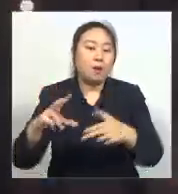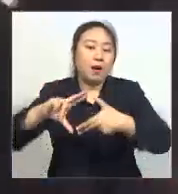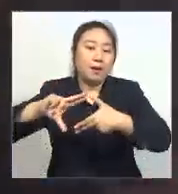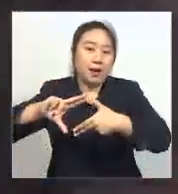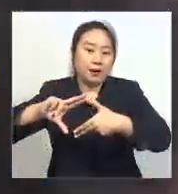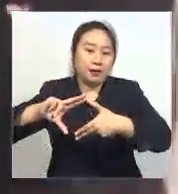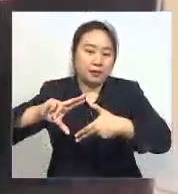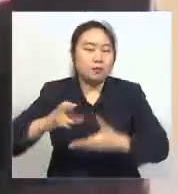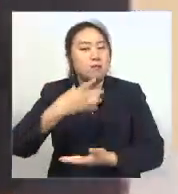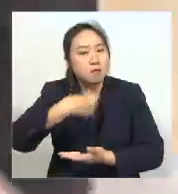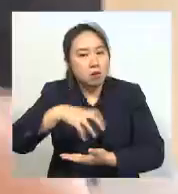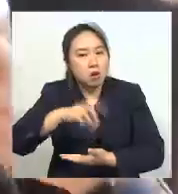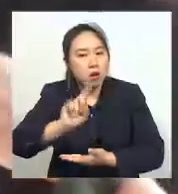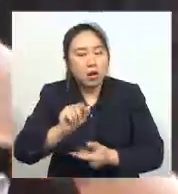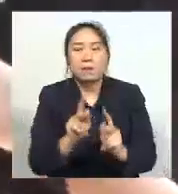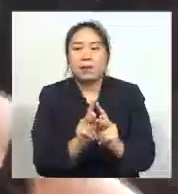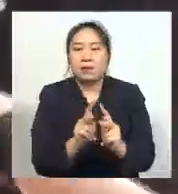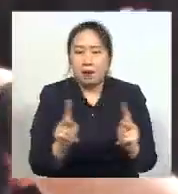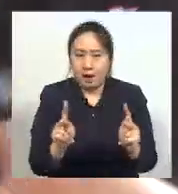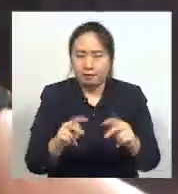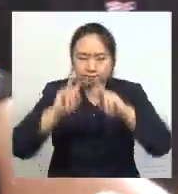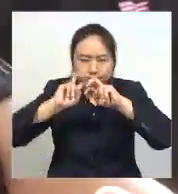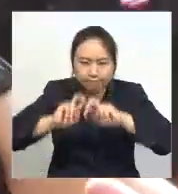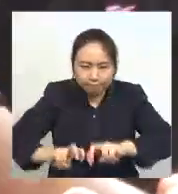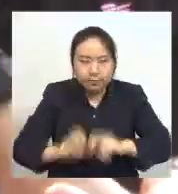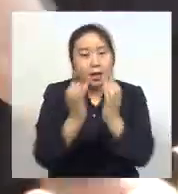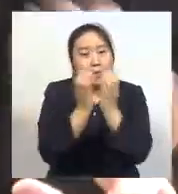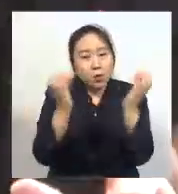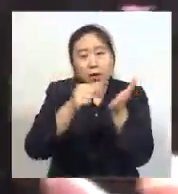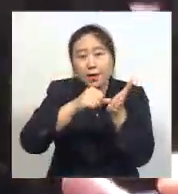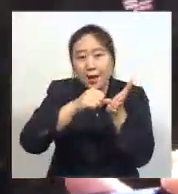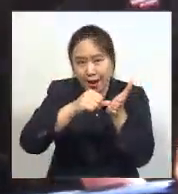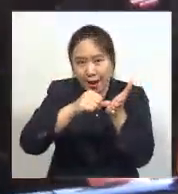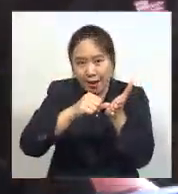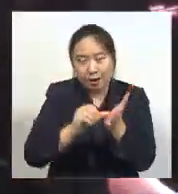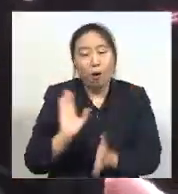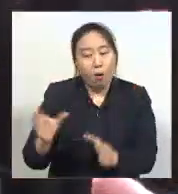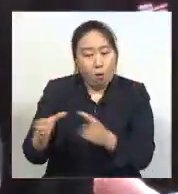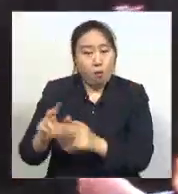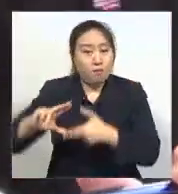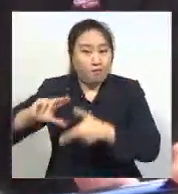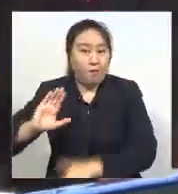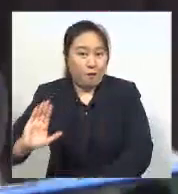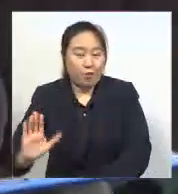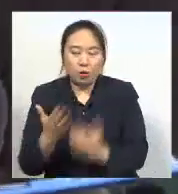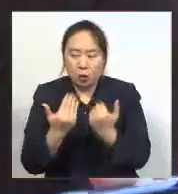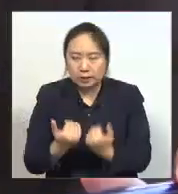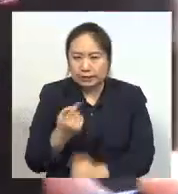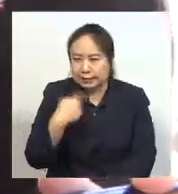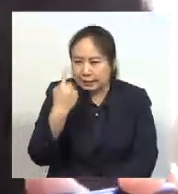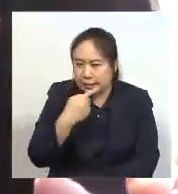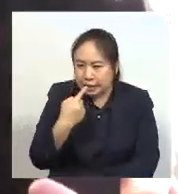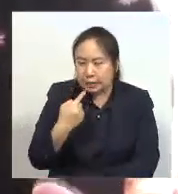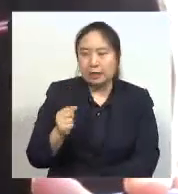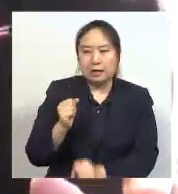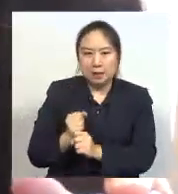ารัฐพูดถึงสัดส่วนกรรมาธิการศึกษาแก้ไขรัฐธรรมนูญในส่วนของพรรคว่าขณะนี้กำลังหาบุคคลที่สามารถคว